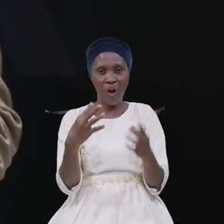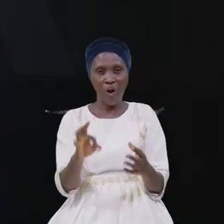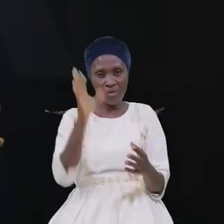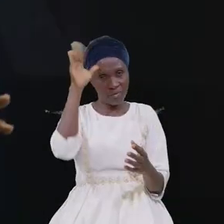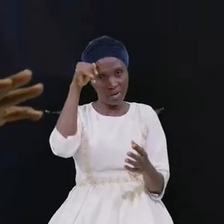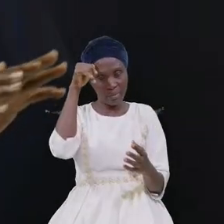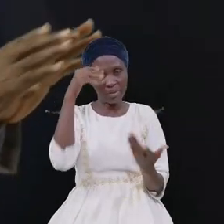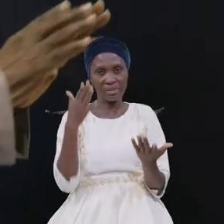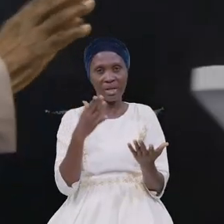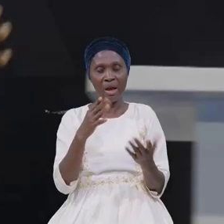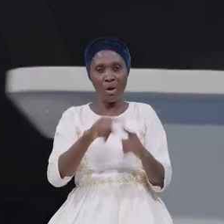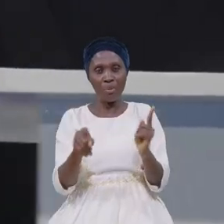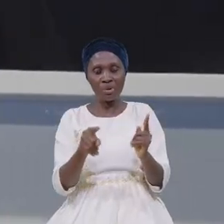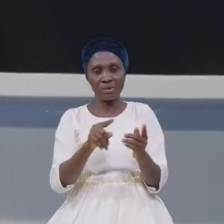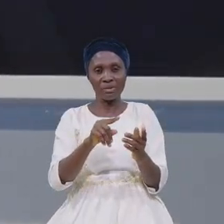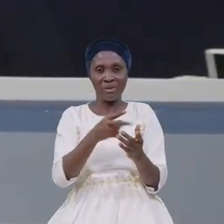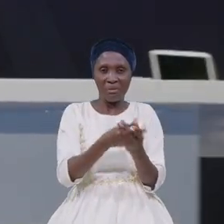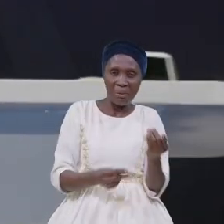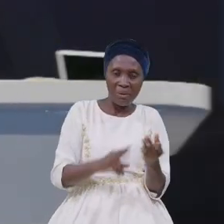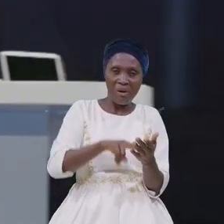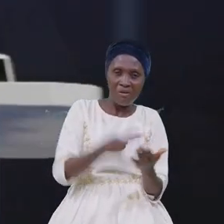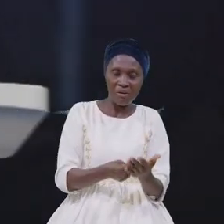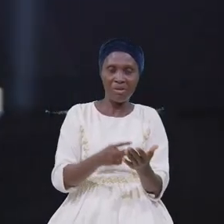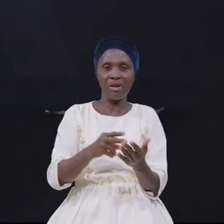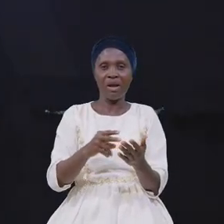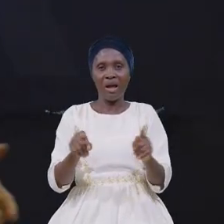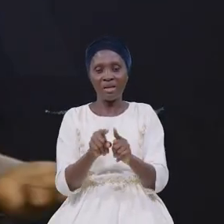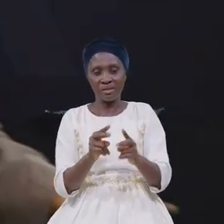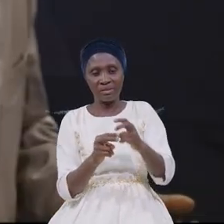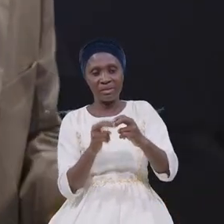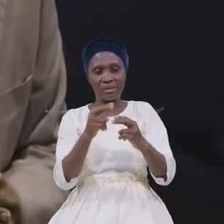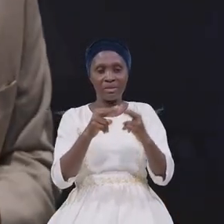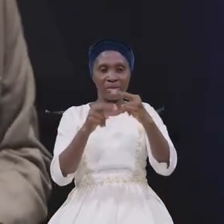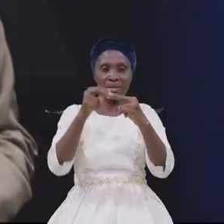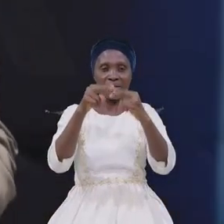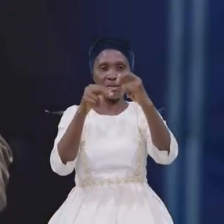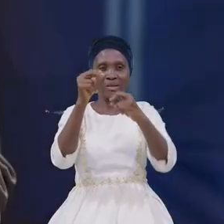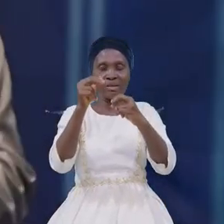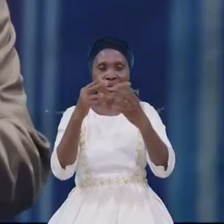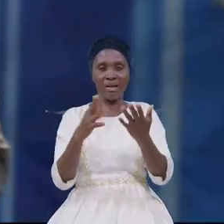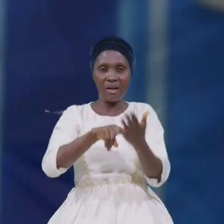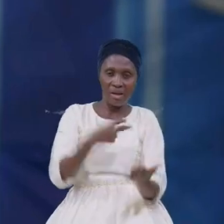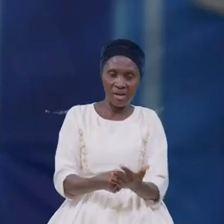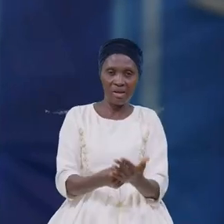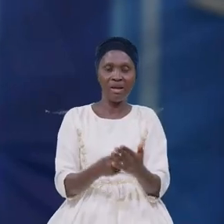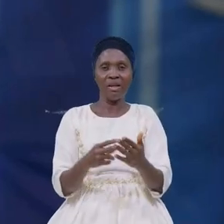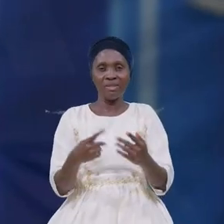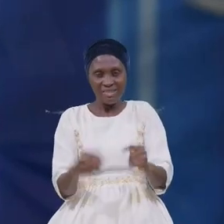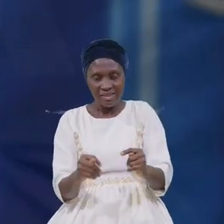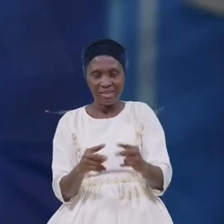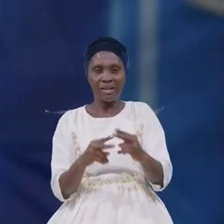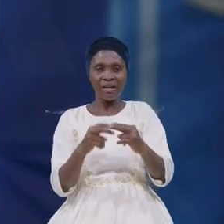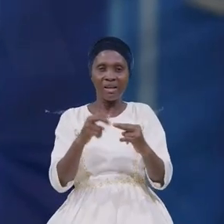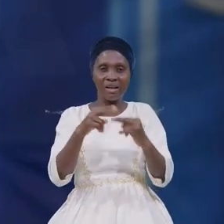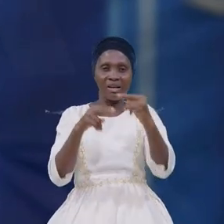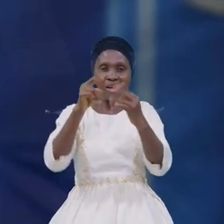sortir de cette fosse, mais c'est le tout est glissant pour eux.